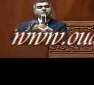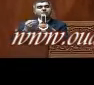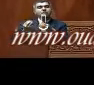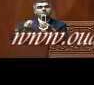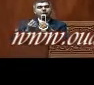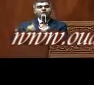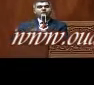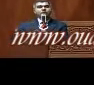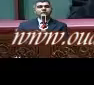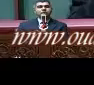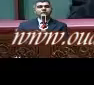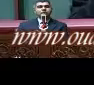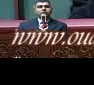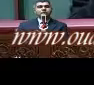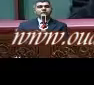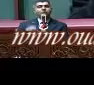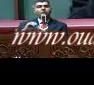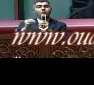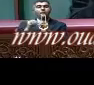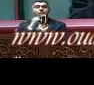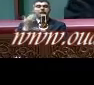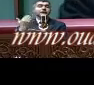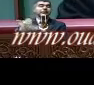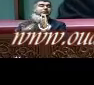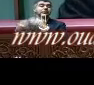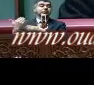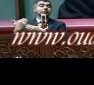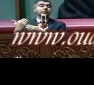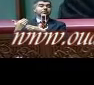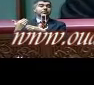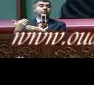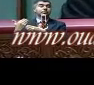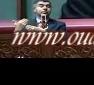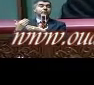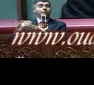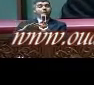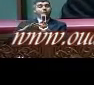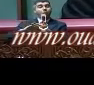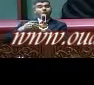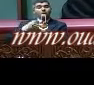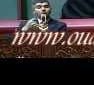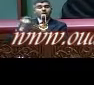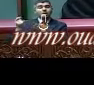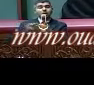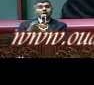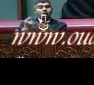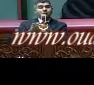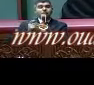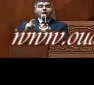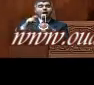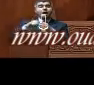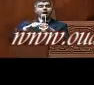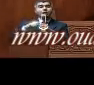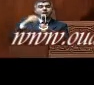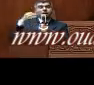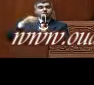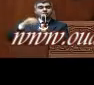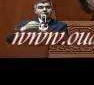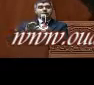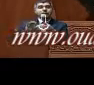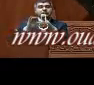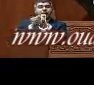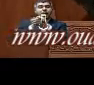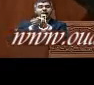تاجت الحكومه ديال عبد الله بن كيران وحلينا هذا الشيء استجابه للطلب ديال النقابه الاتحاد المغربي